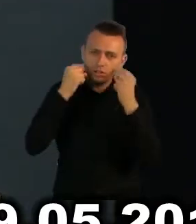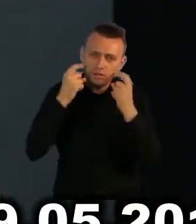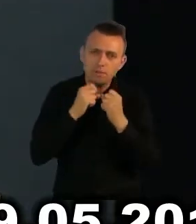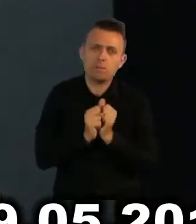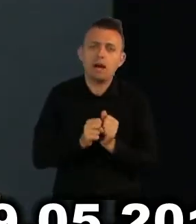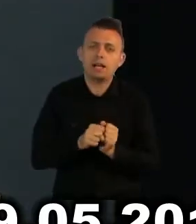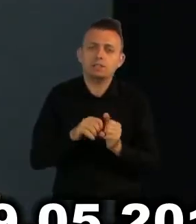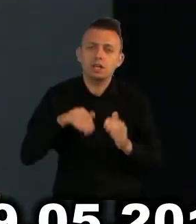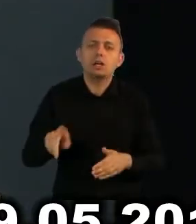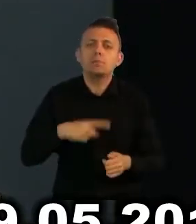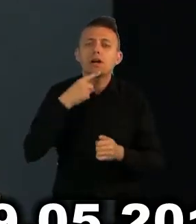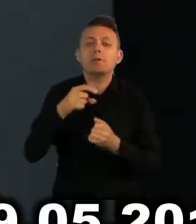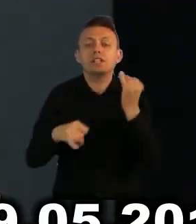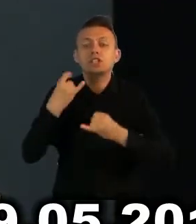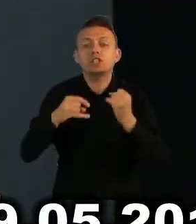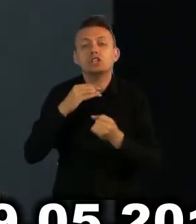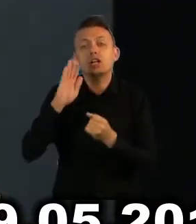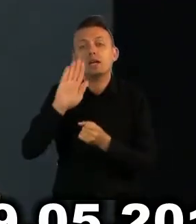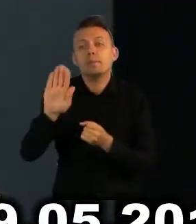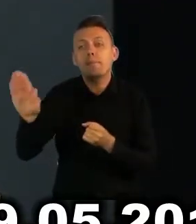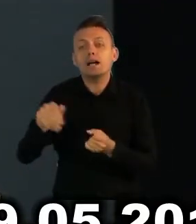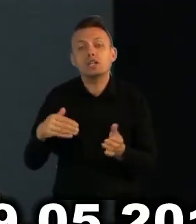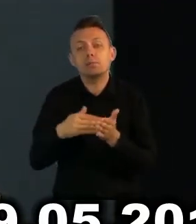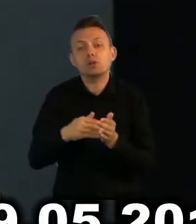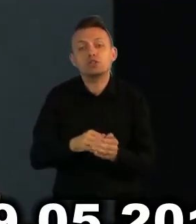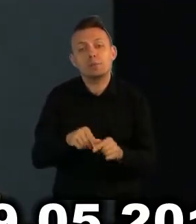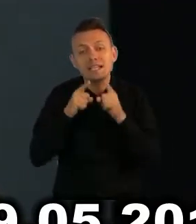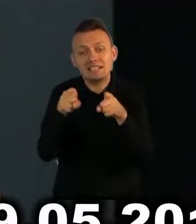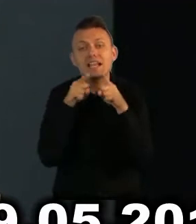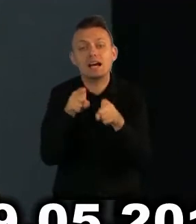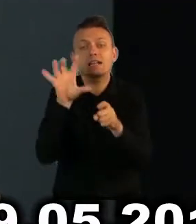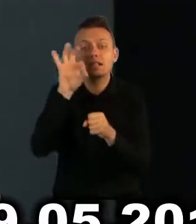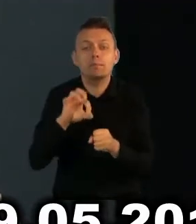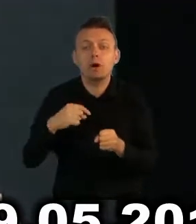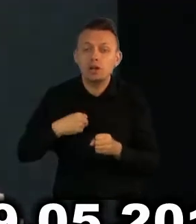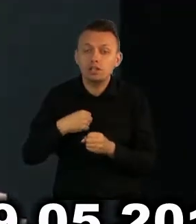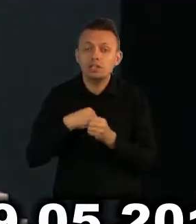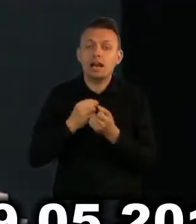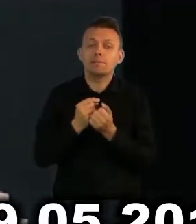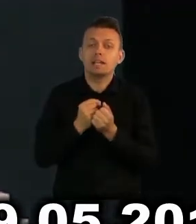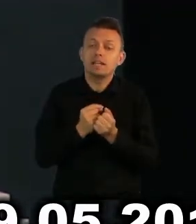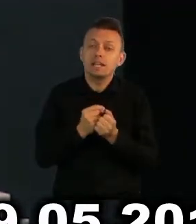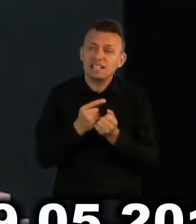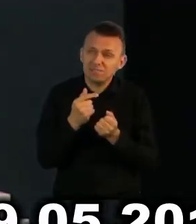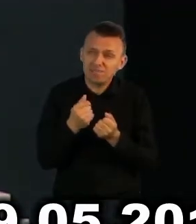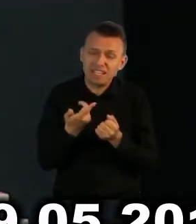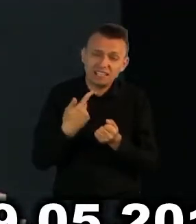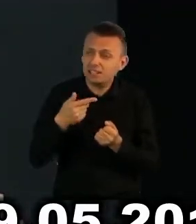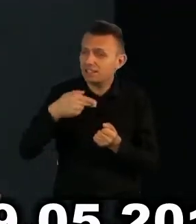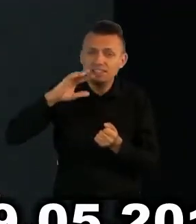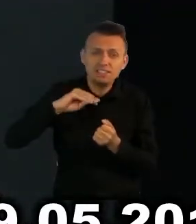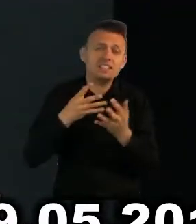albo uzyskać jakąś odpowiedź, jeżeli macie takie potrzeby. Zachęcam, bo na niewielu rzeczach się znam w życiu, a na dzieciach się